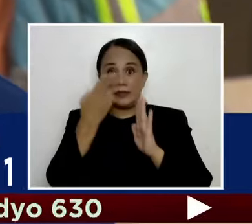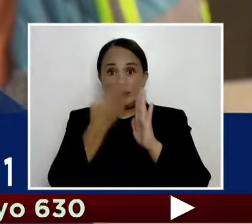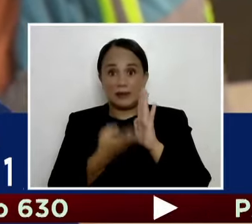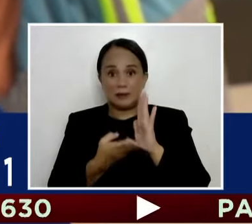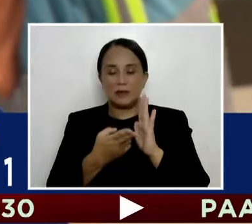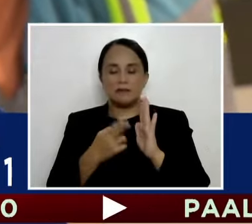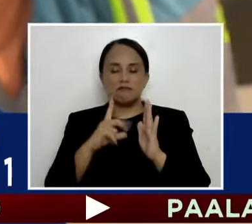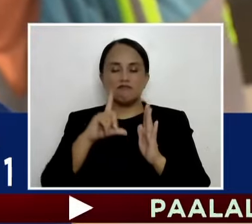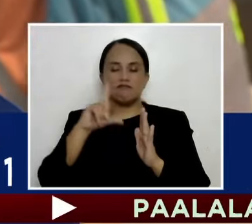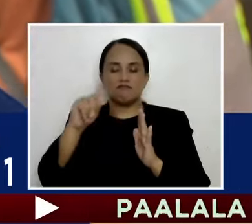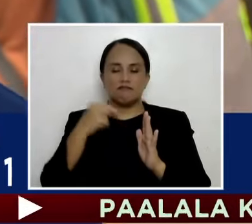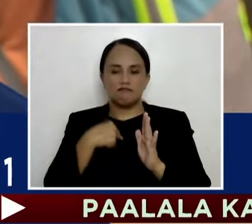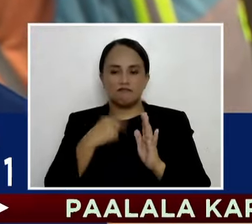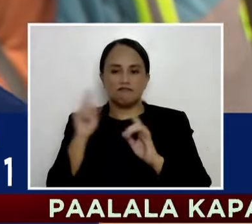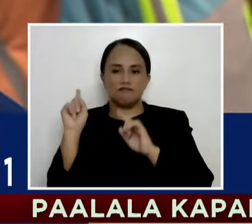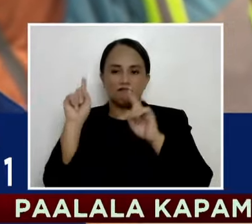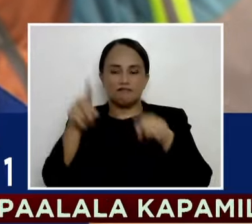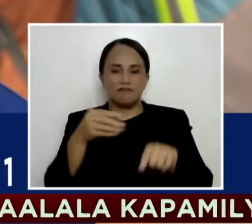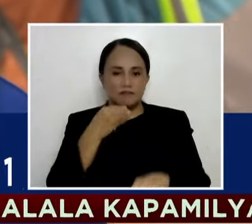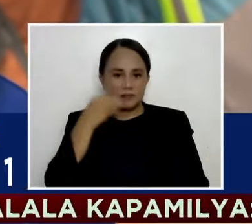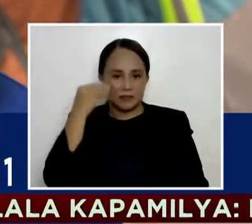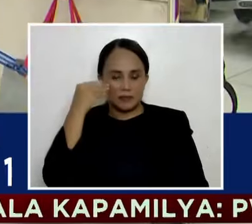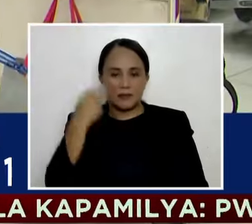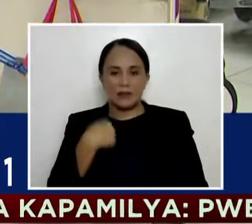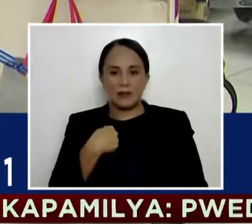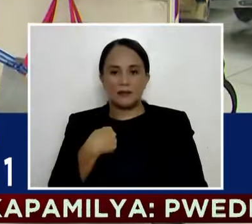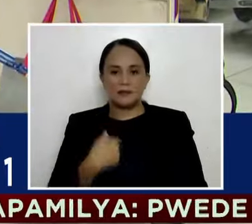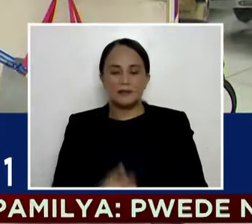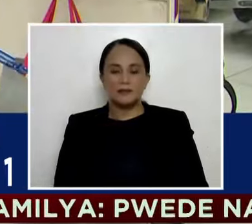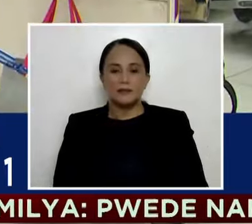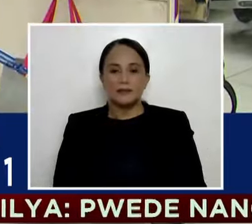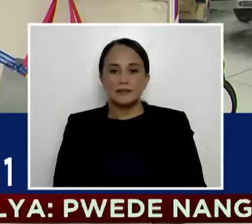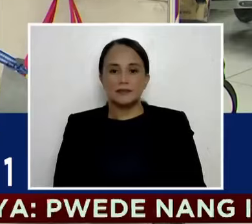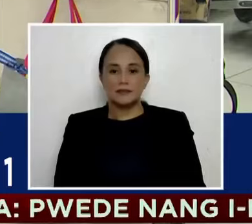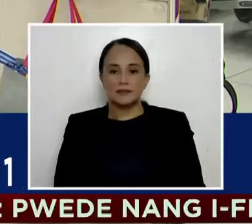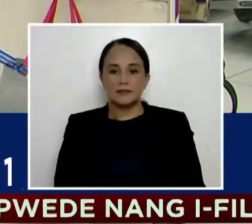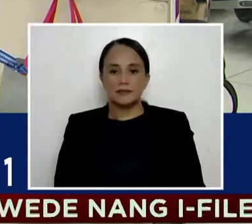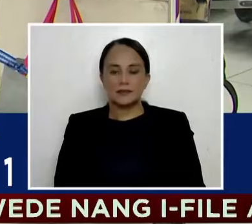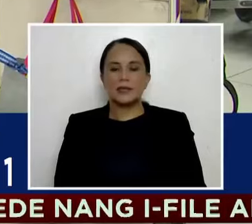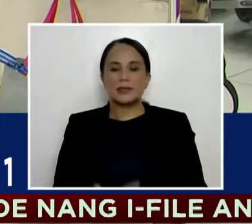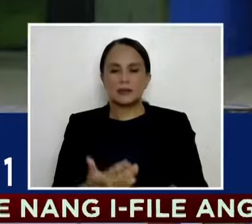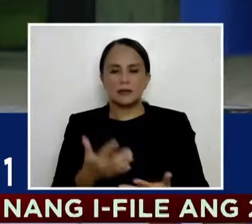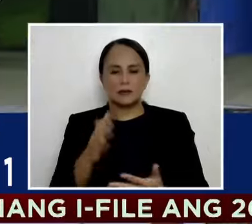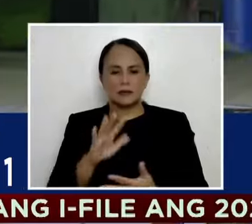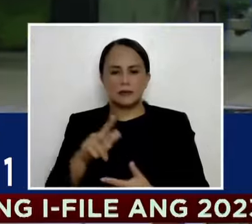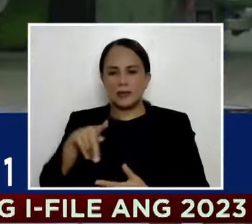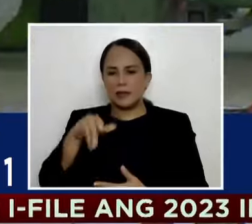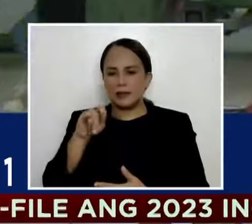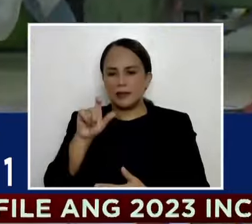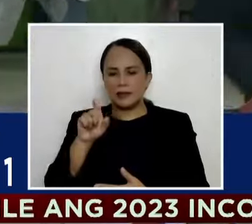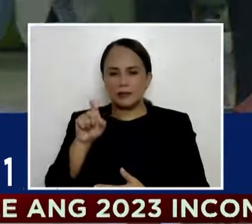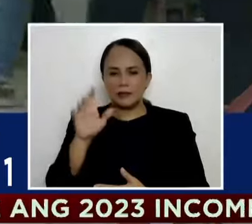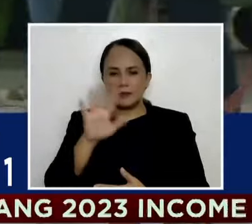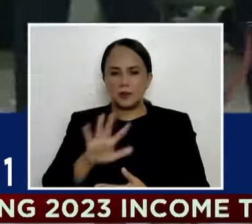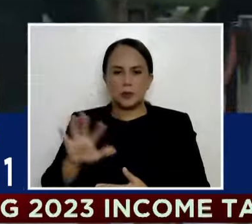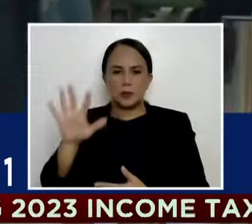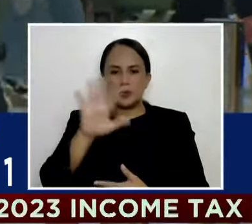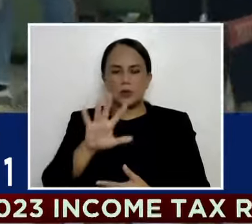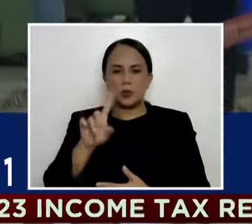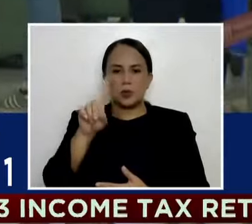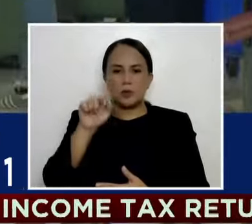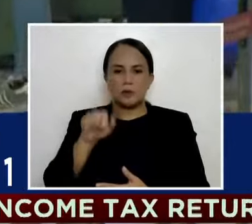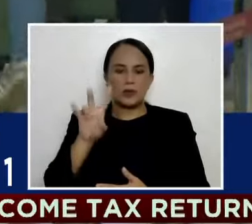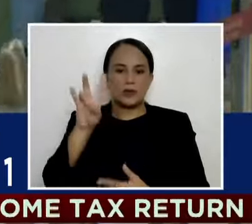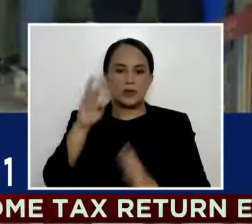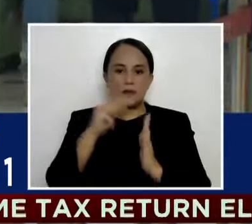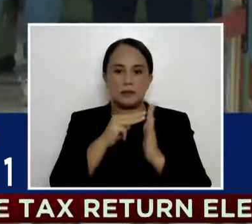ako. Uwiin ko muna daw siya. Sa pagtataya ng PITX, hindi bababa ng 1.7